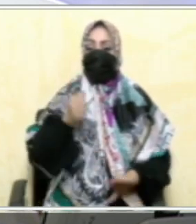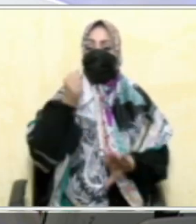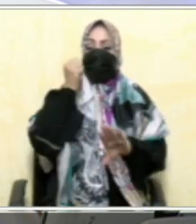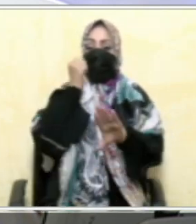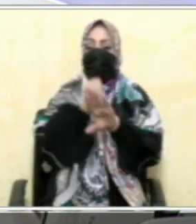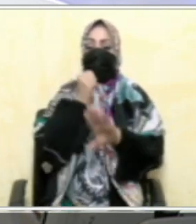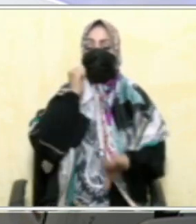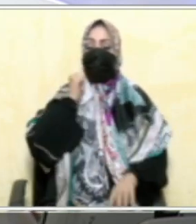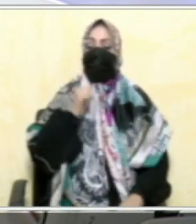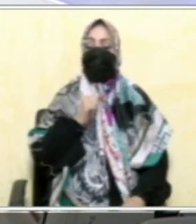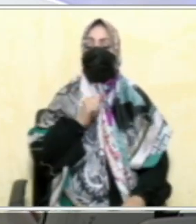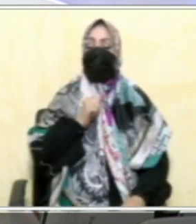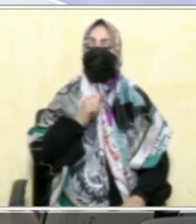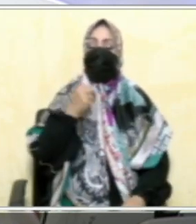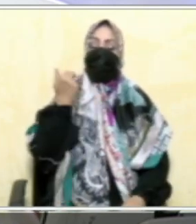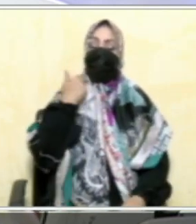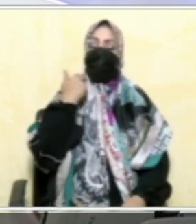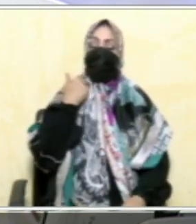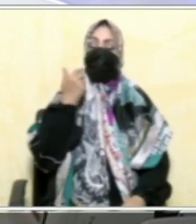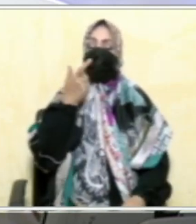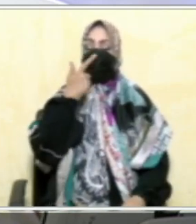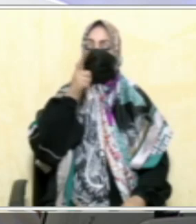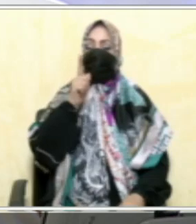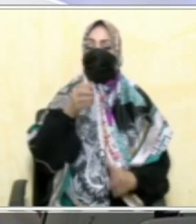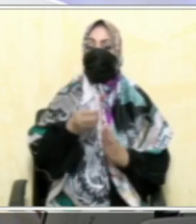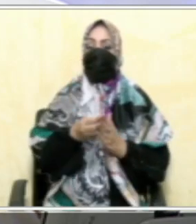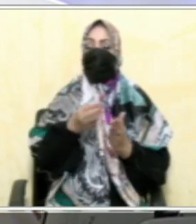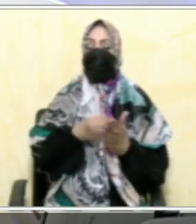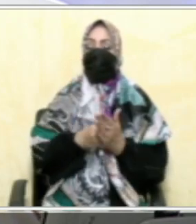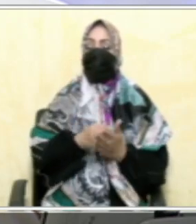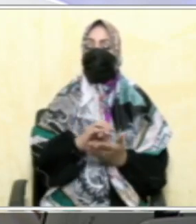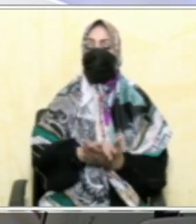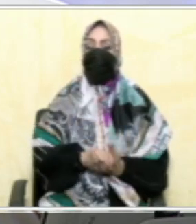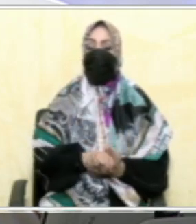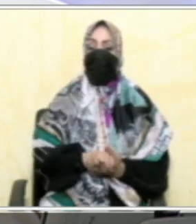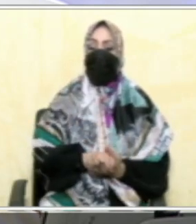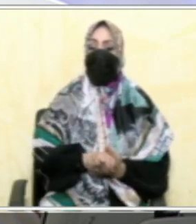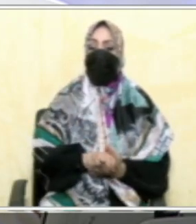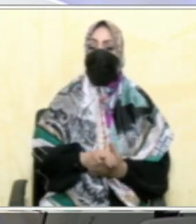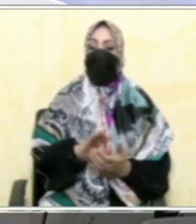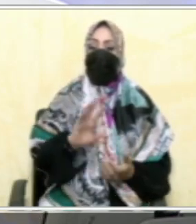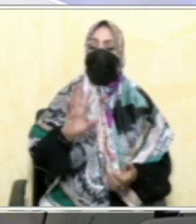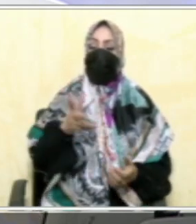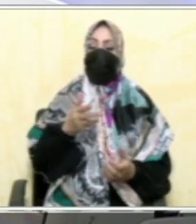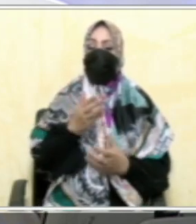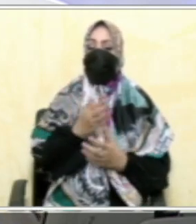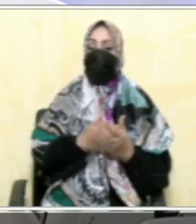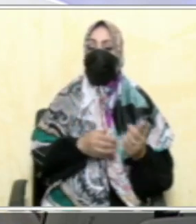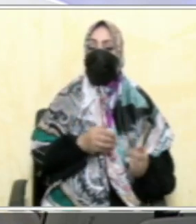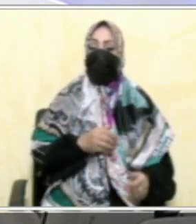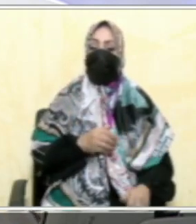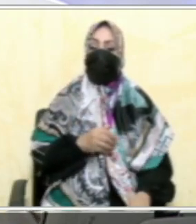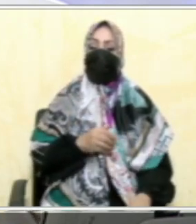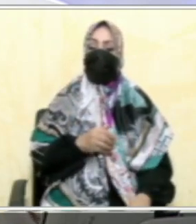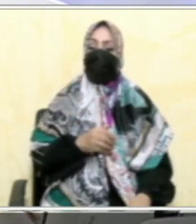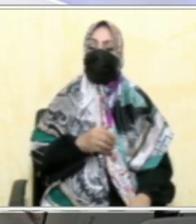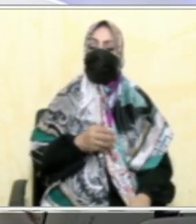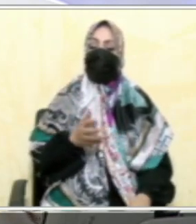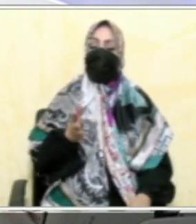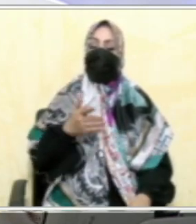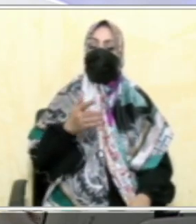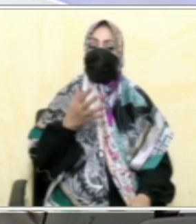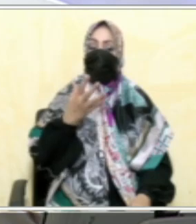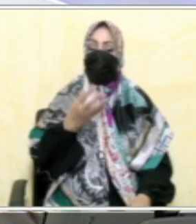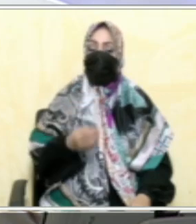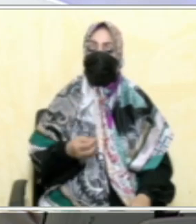الأبلة وولد أختها وولد بنتها وولد يعني قريبها بصفة عامة لماذا يكون هو